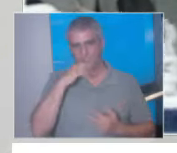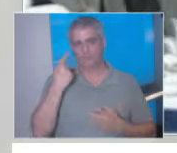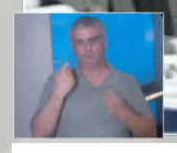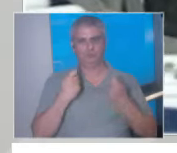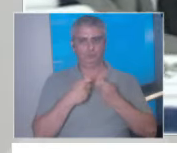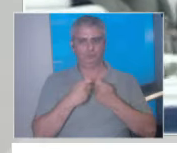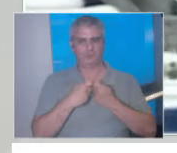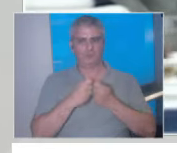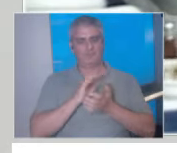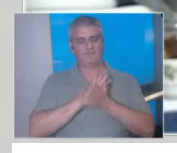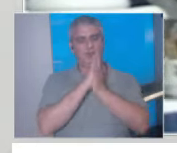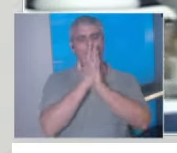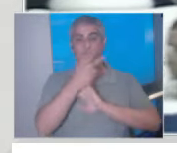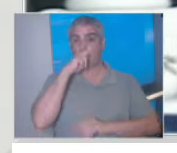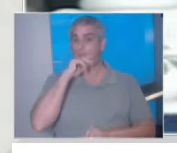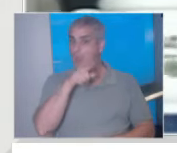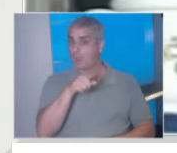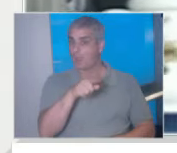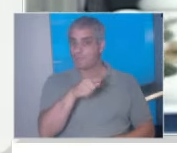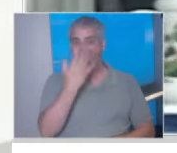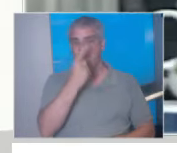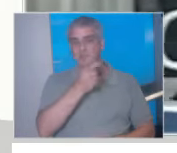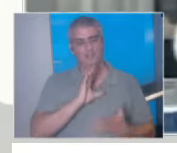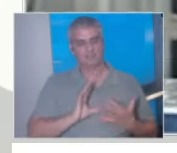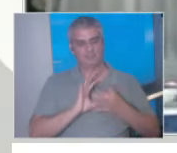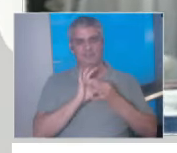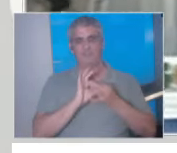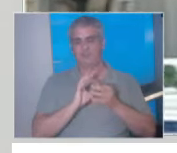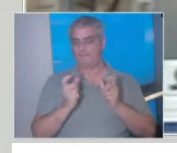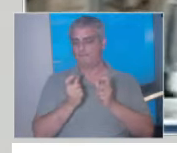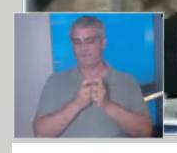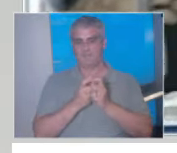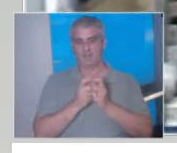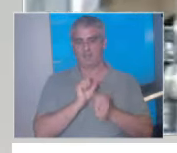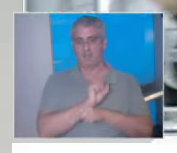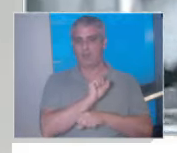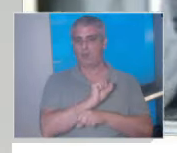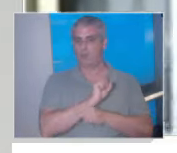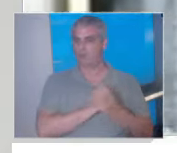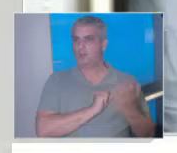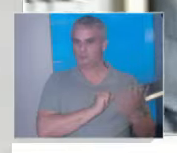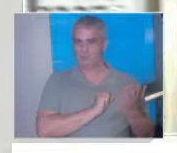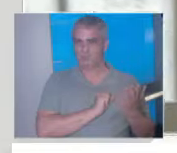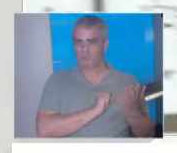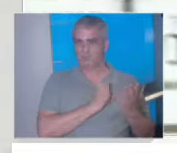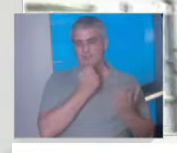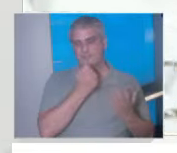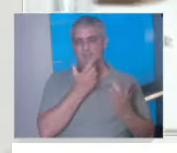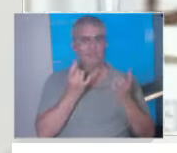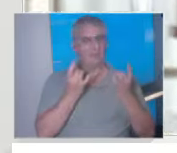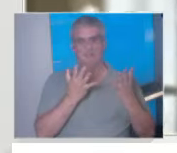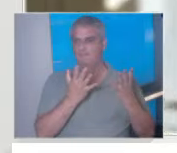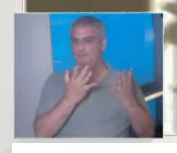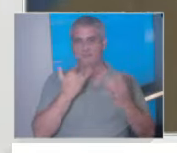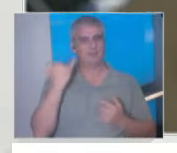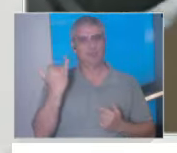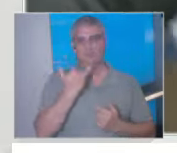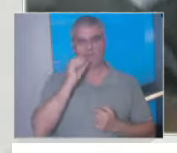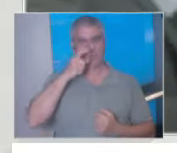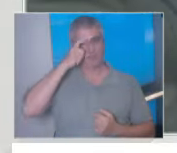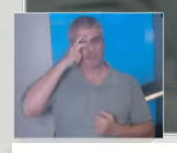שותף למהפך. אבא, אפשר לומר, היה זה שחיבר בין המפלגה האופוזיציונרית הכמעט טבעית והנצחית